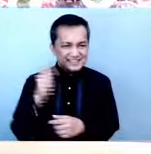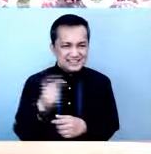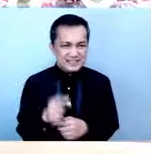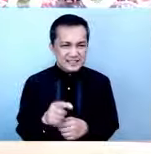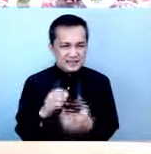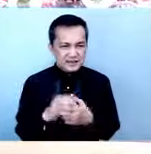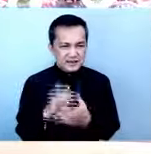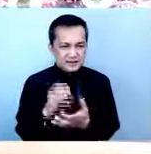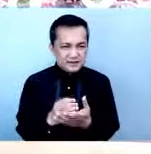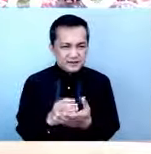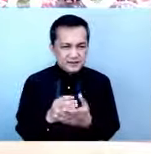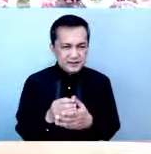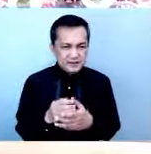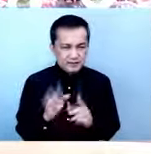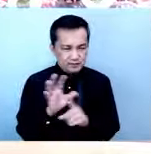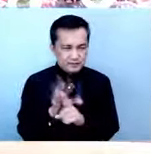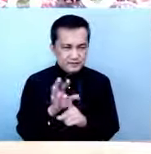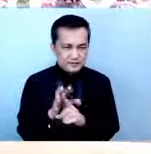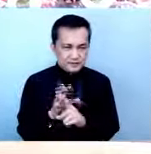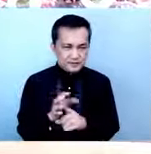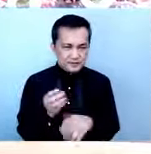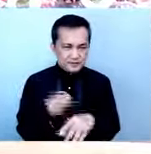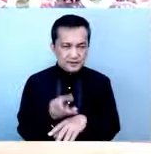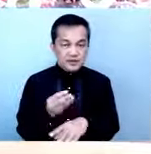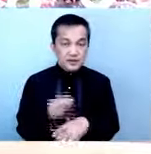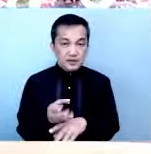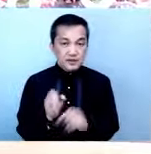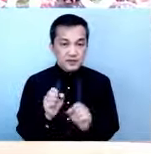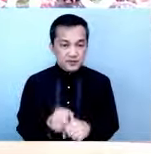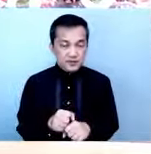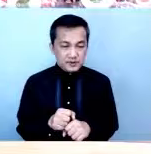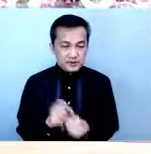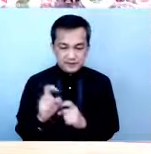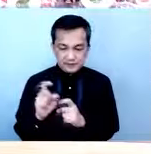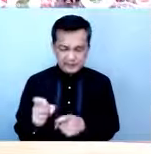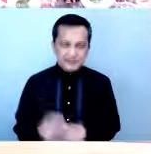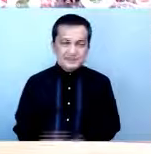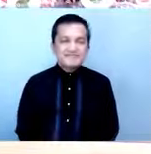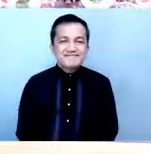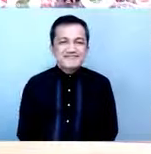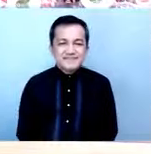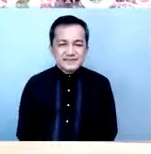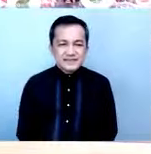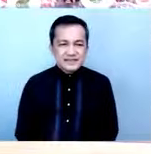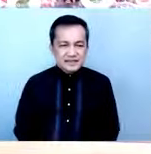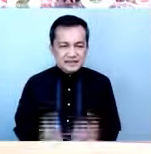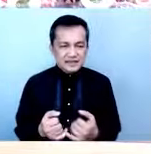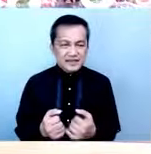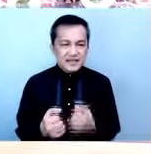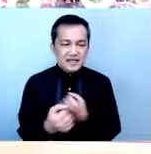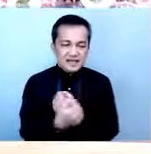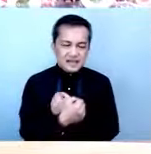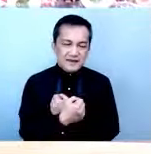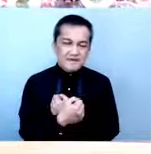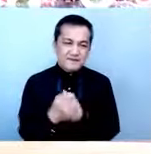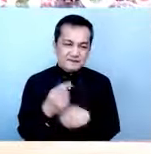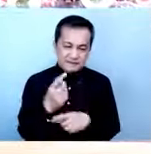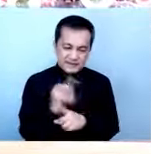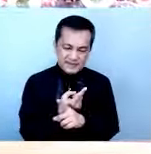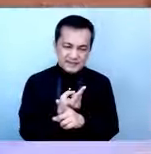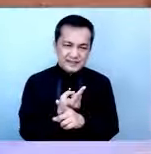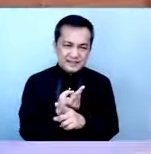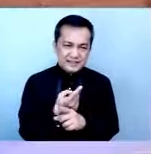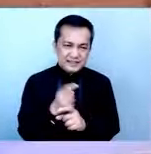ka nagtitrending na rin itong mga paandar na ito na pwede na rin pang regalo, lalo na ngayong love month. Yeah. Diba? Uso-uso ang gift